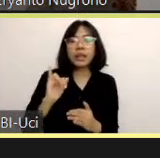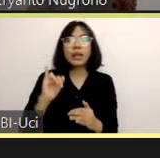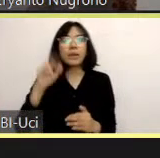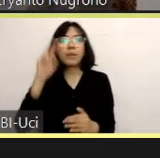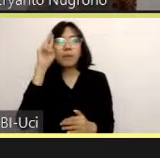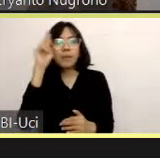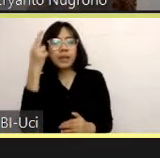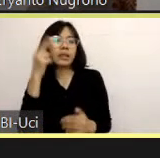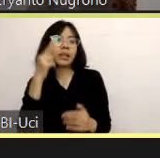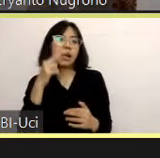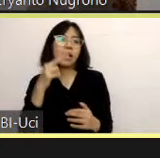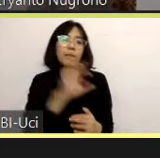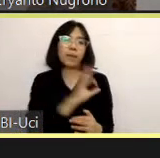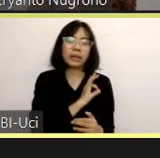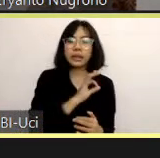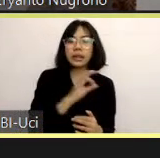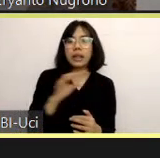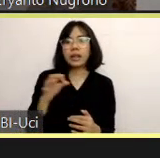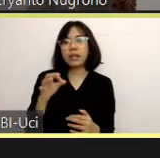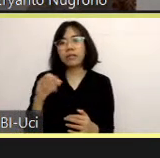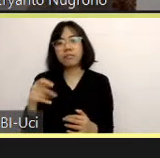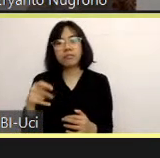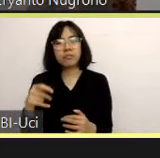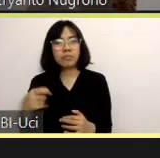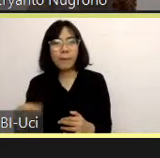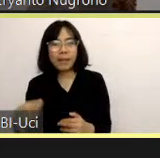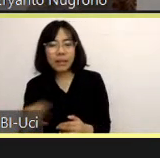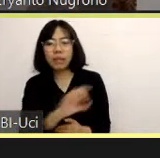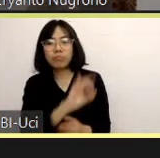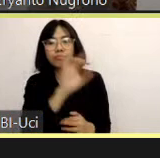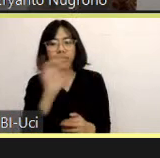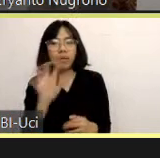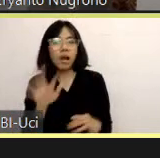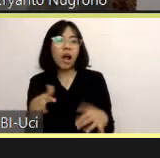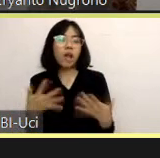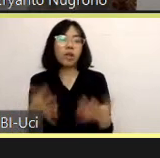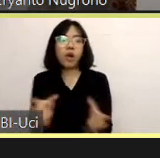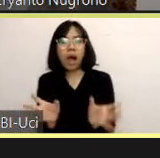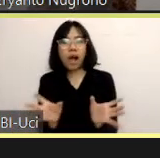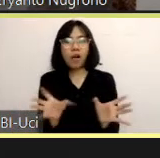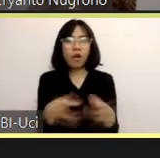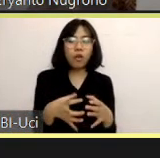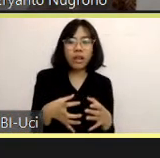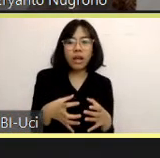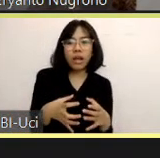ya, di pada tingkat pusat dan juga menjadi anggota eksekutif.